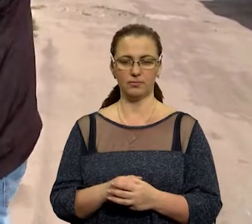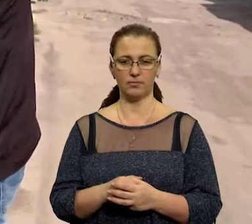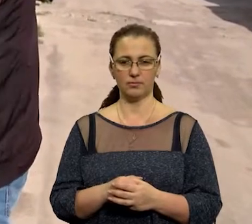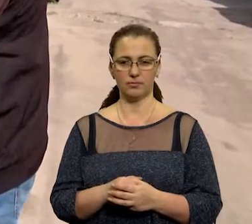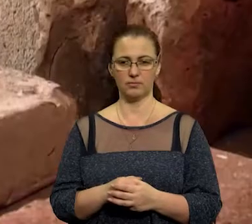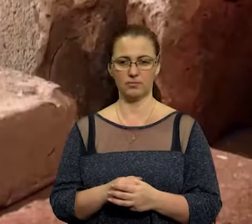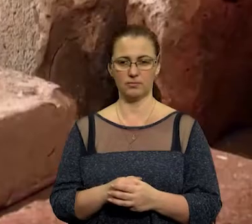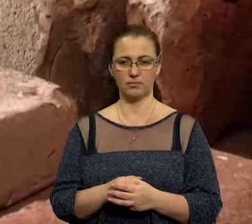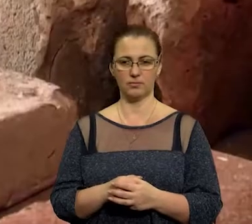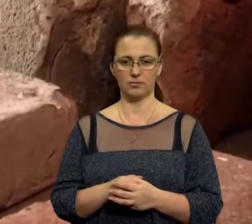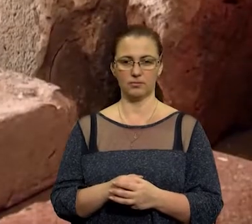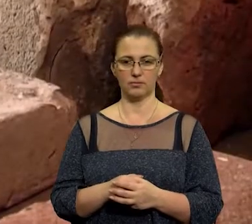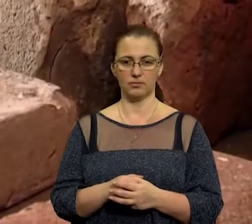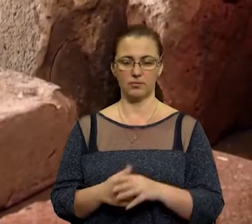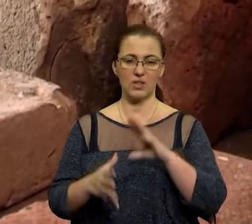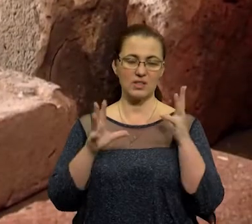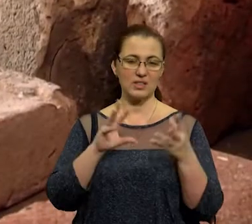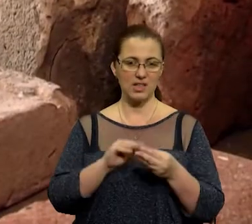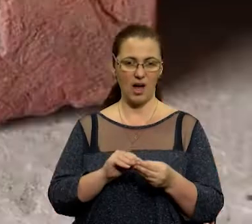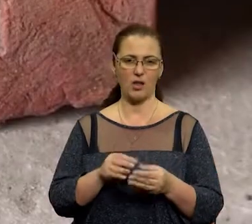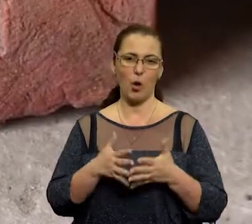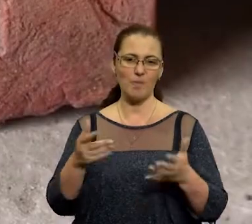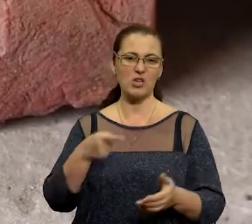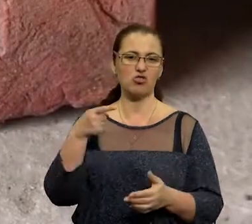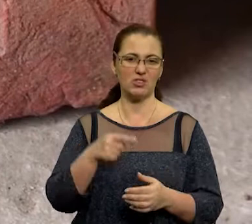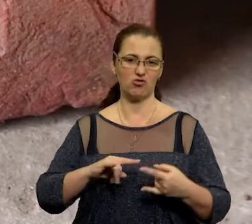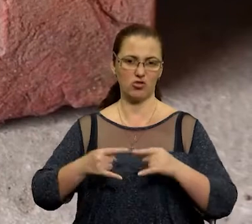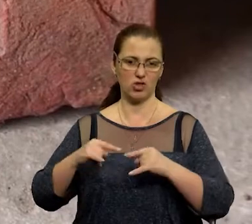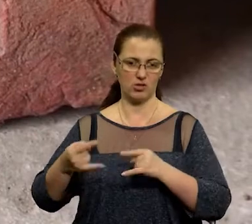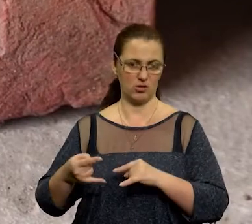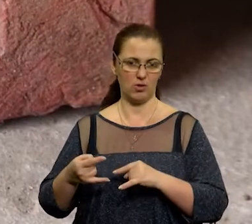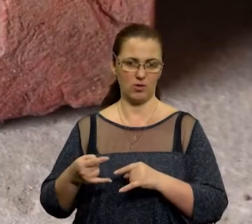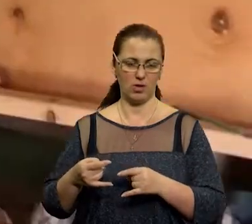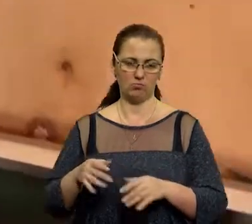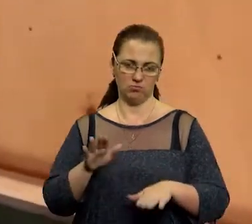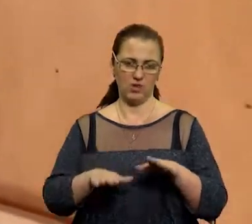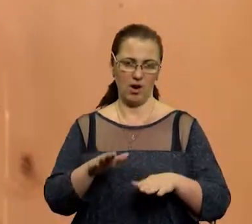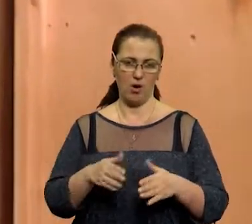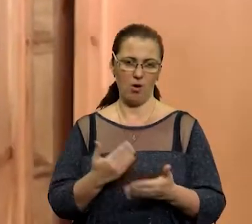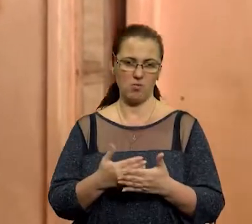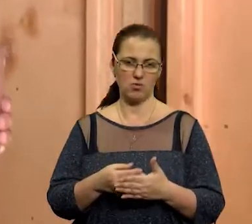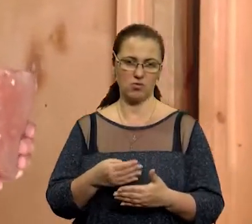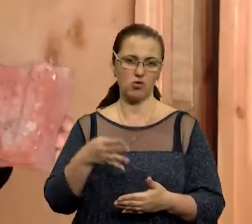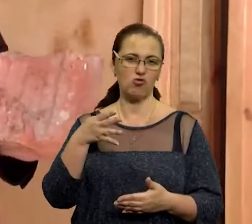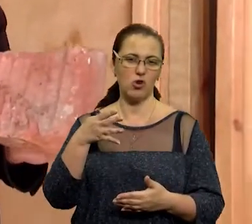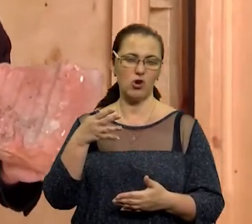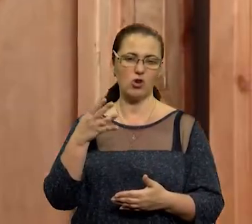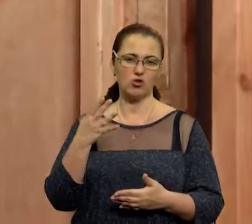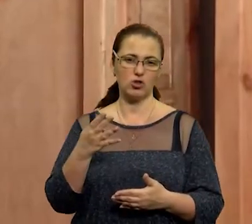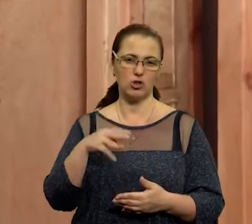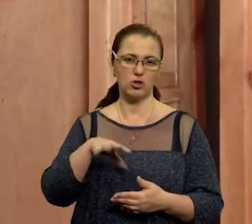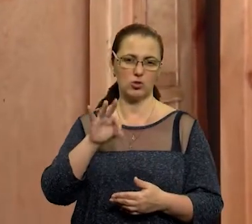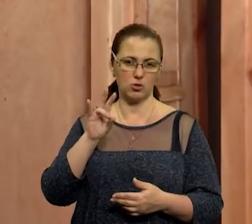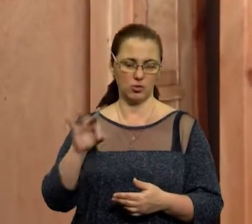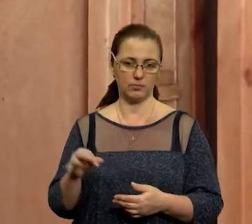музей. Загалом у колекції більше 1000 цеглин, вагою це добрих 4 тонни. Найдавніший експонат колекціонер привіз із